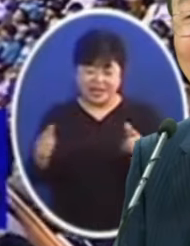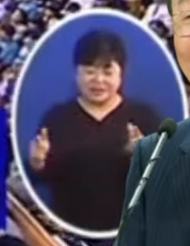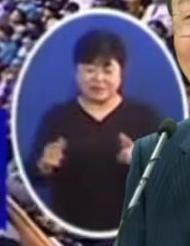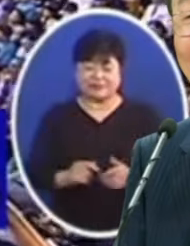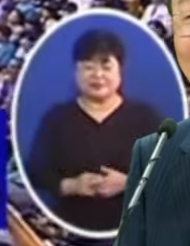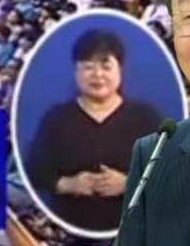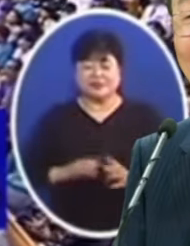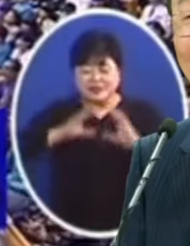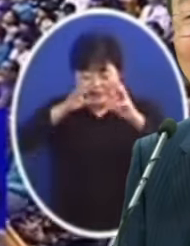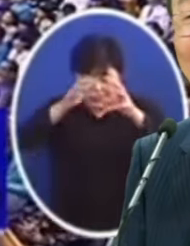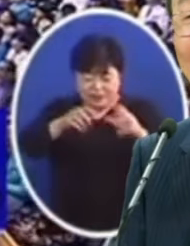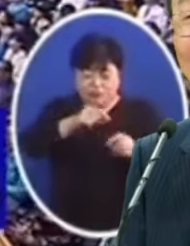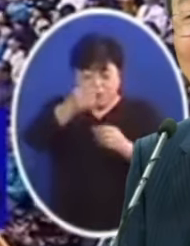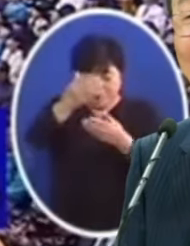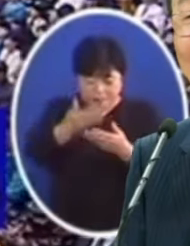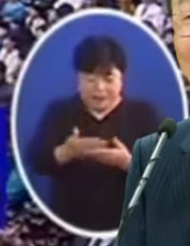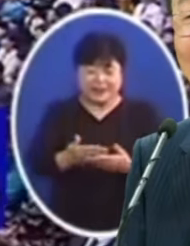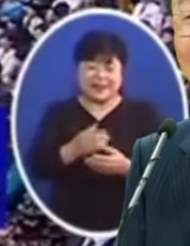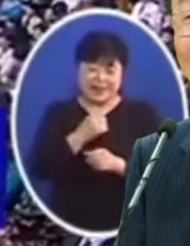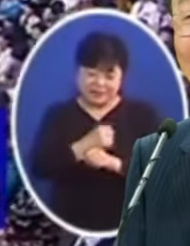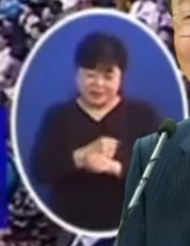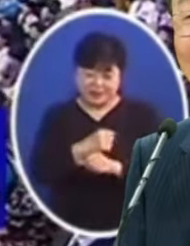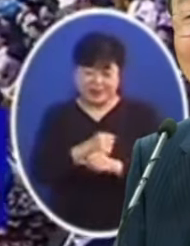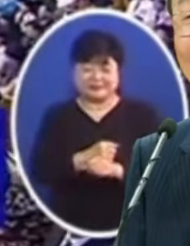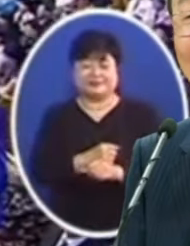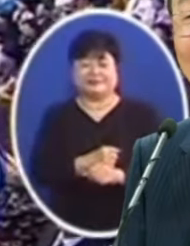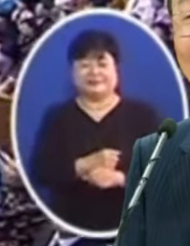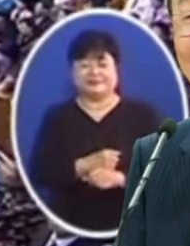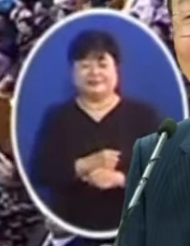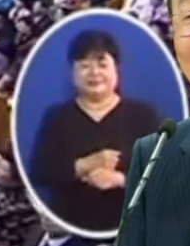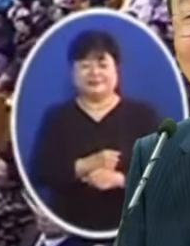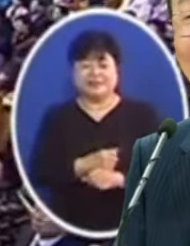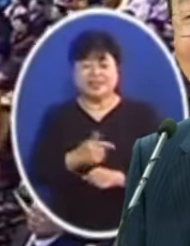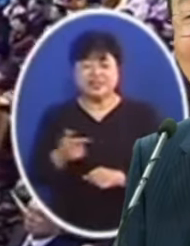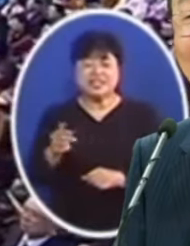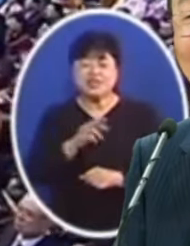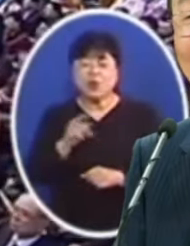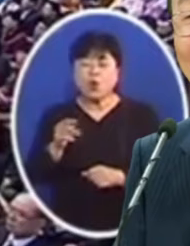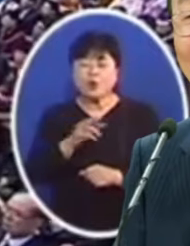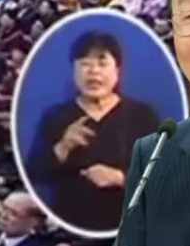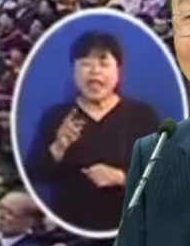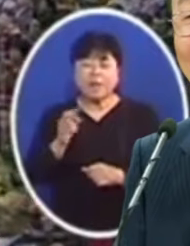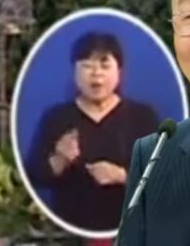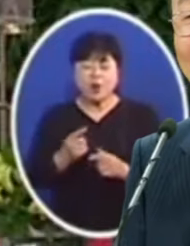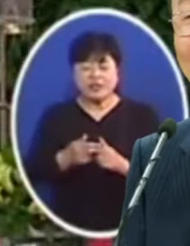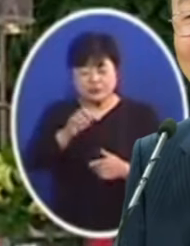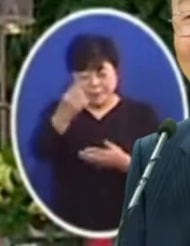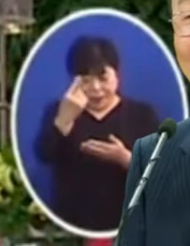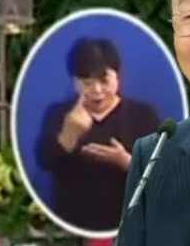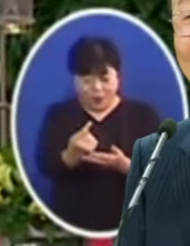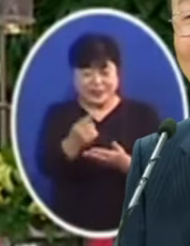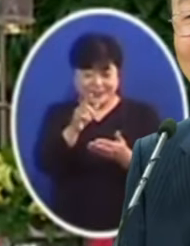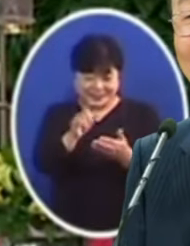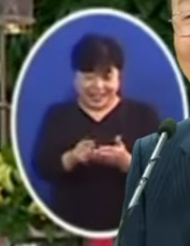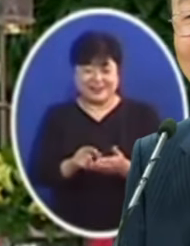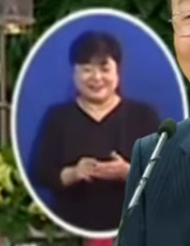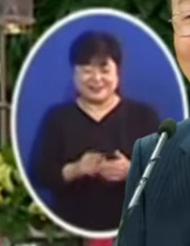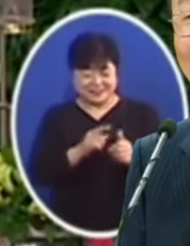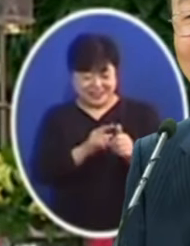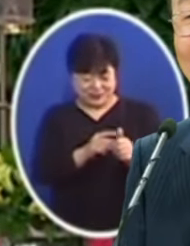말미암아 세상의 구원을 받게 하려 하심이라. 니고데모가 예수께 나갈 때 예수님이 니고데모